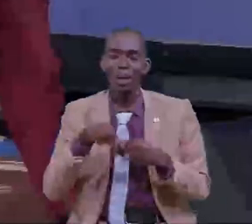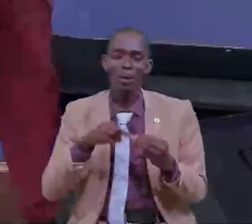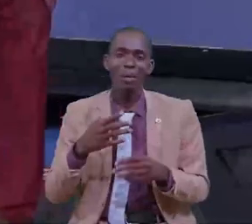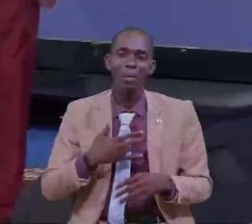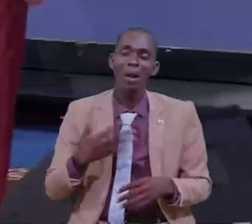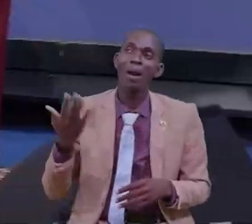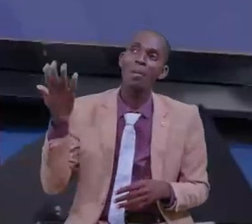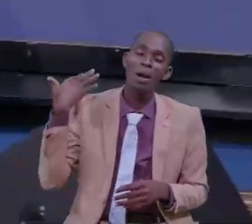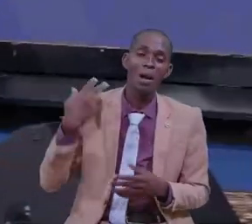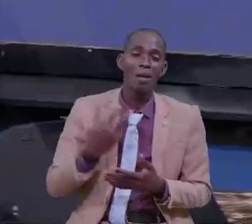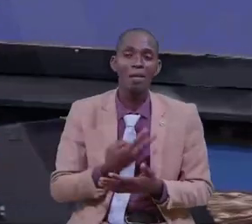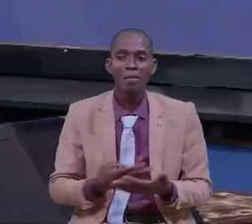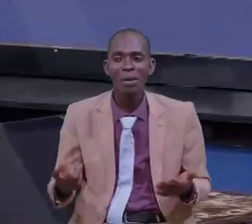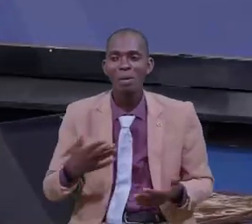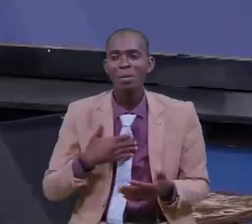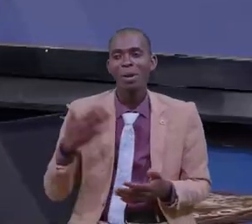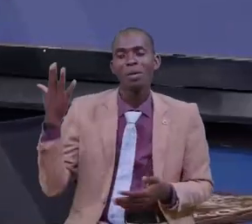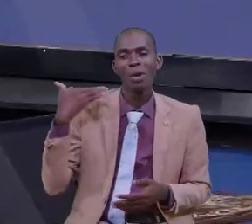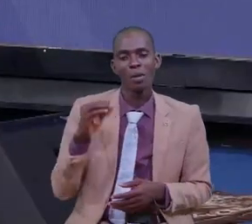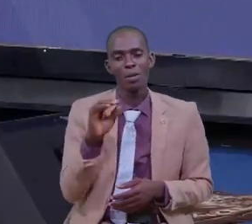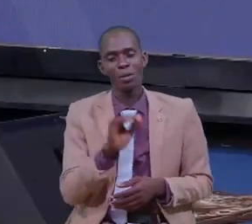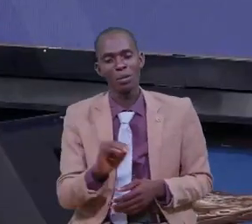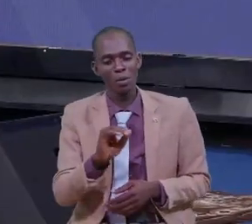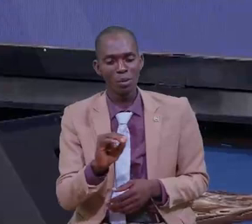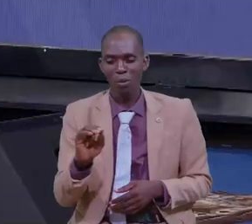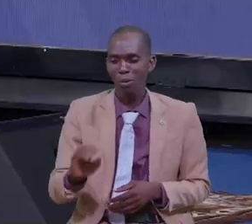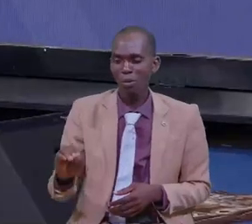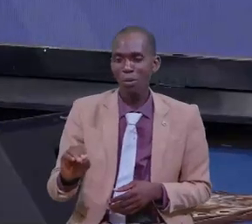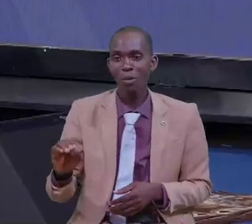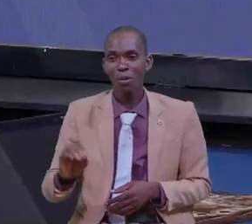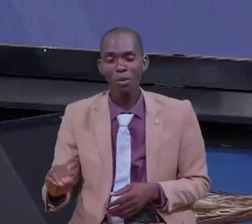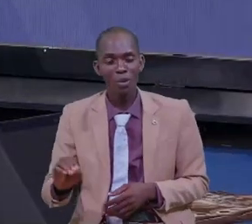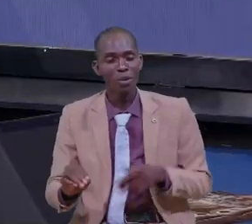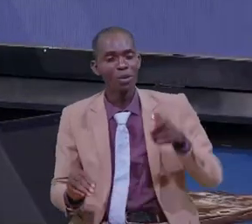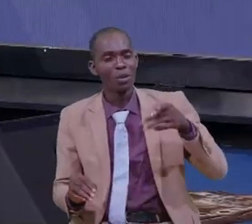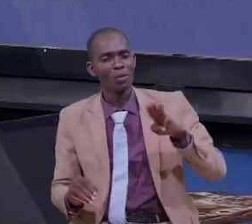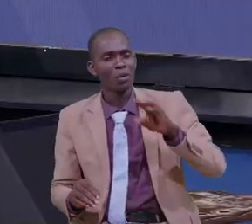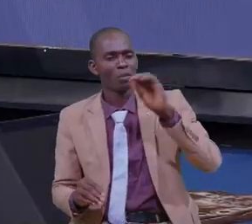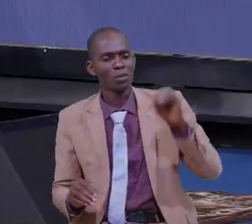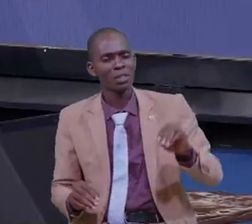Quand je parle de mes échecs du passé, 0,